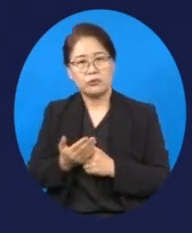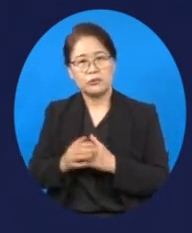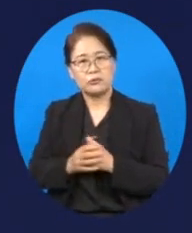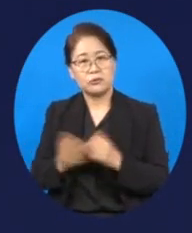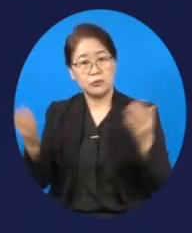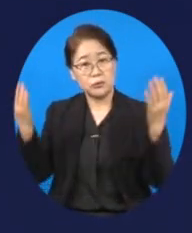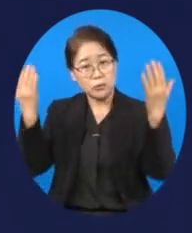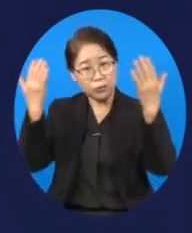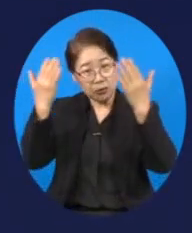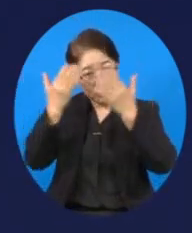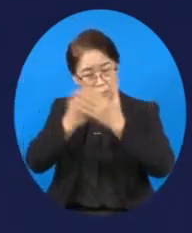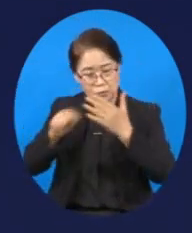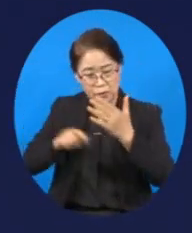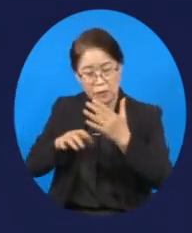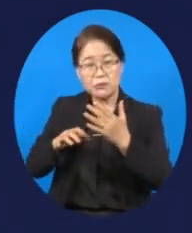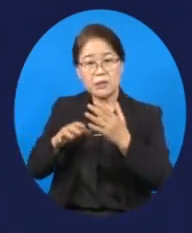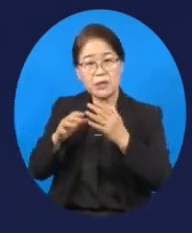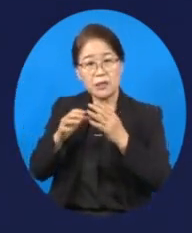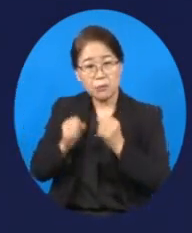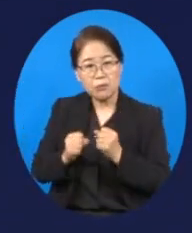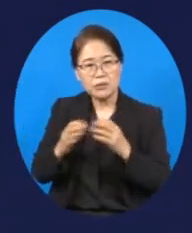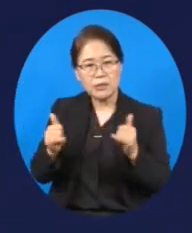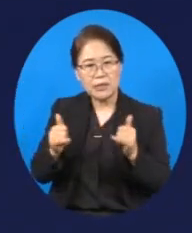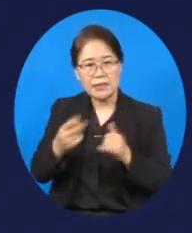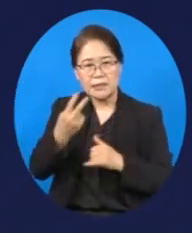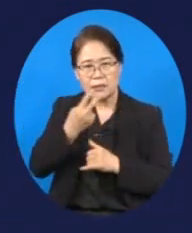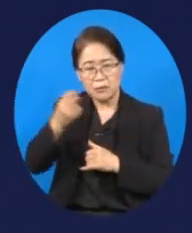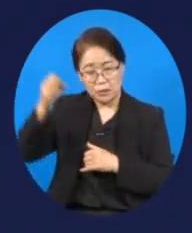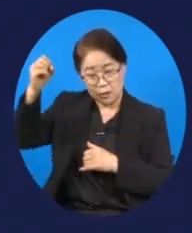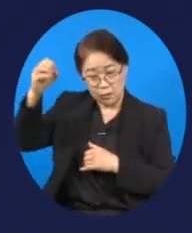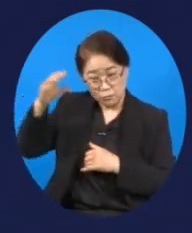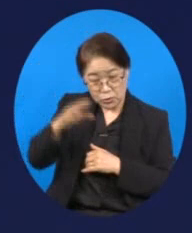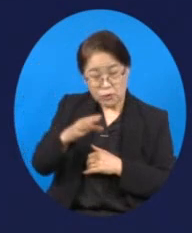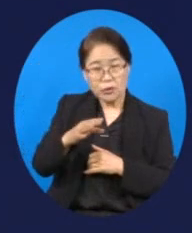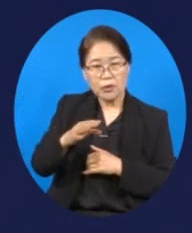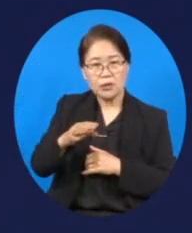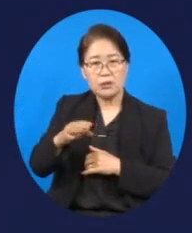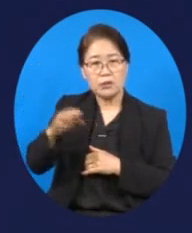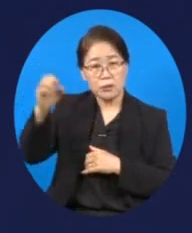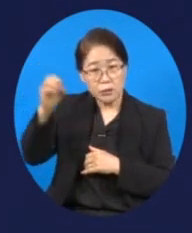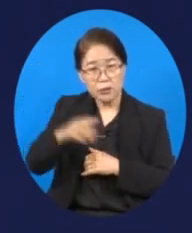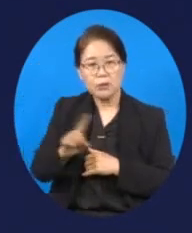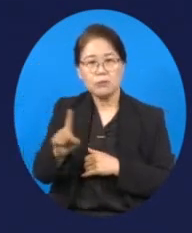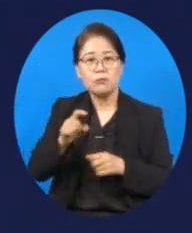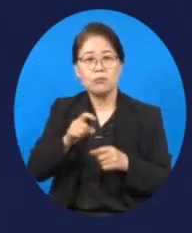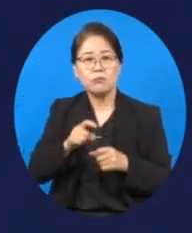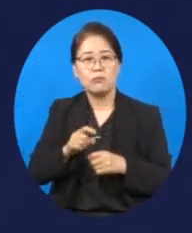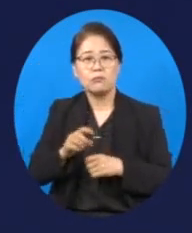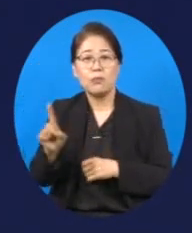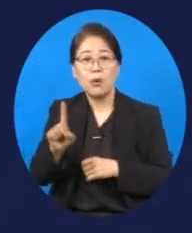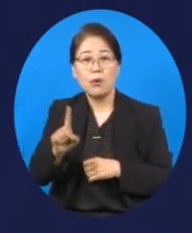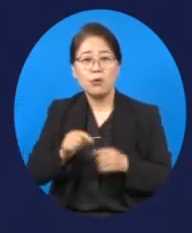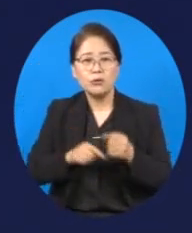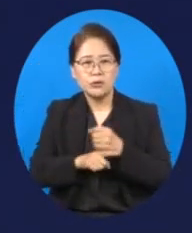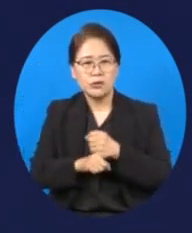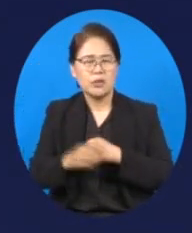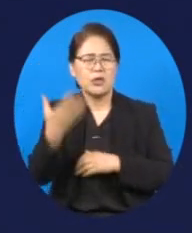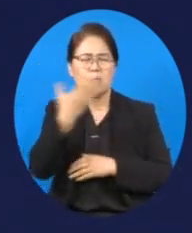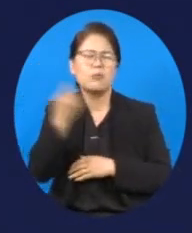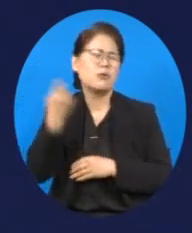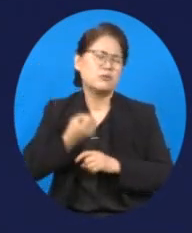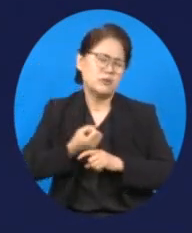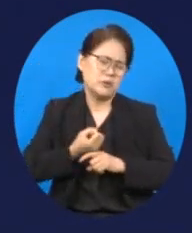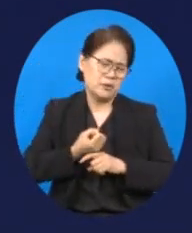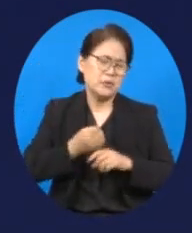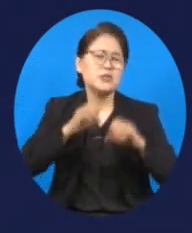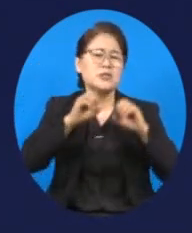가운데 있는 자들에게 생명의 빛을 비추이게 하는게 뭘까요 그것은 바로 복음을 전하는 것입니다